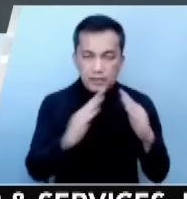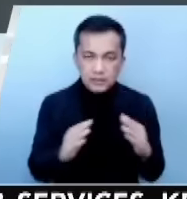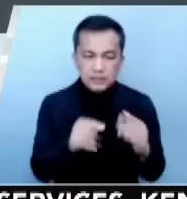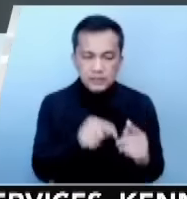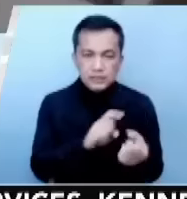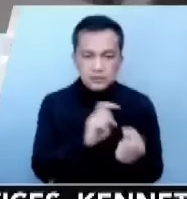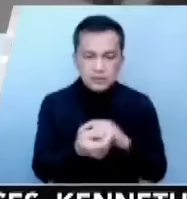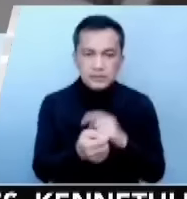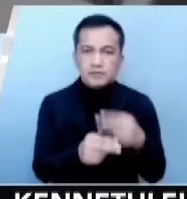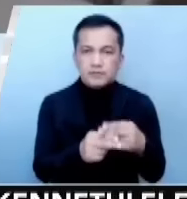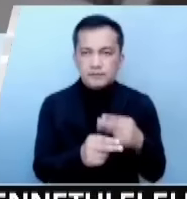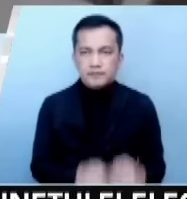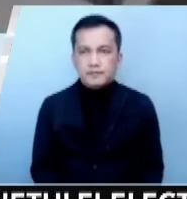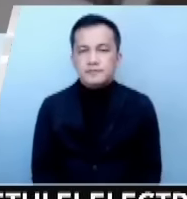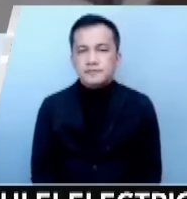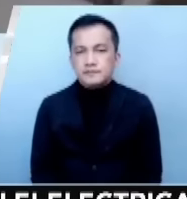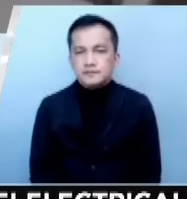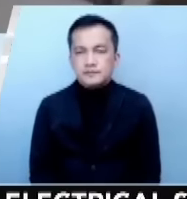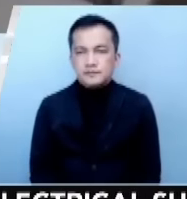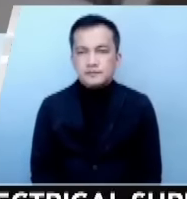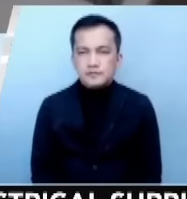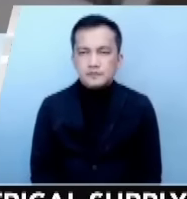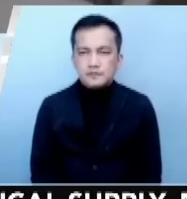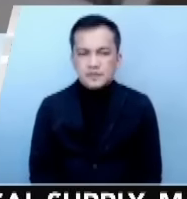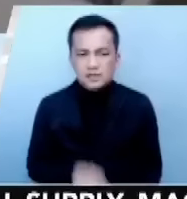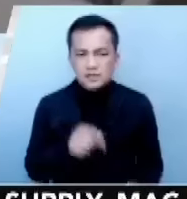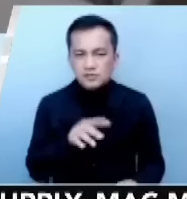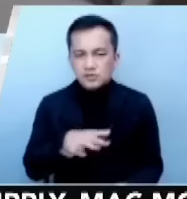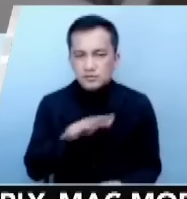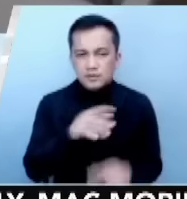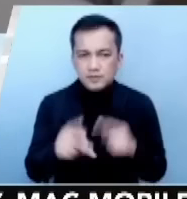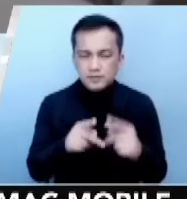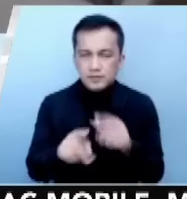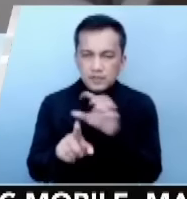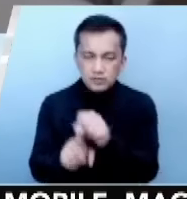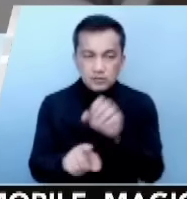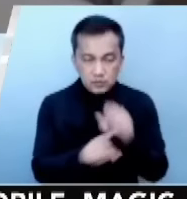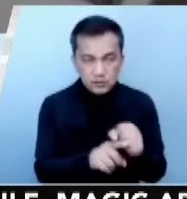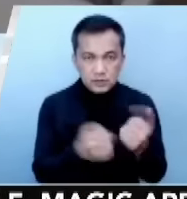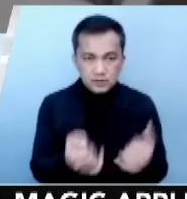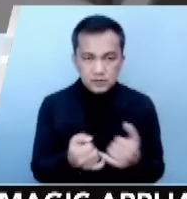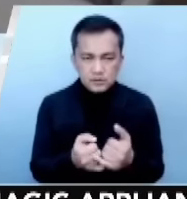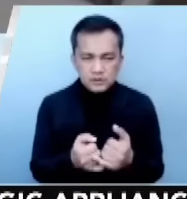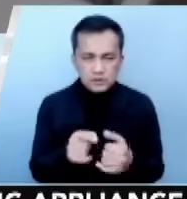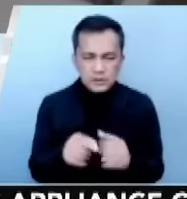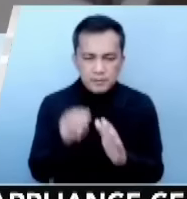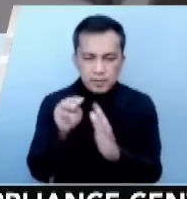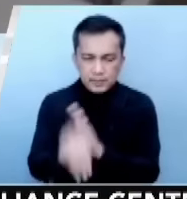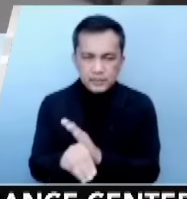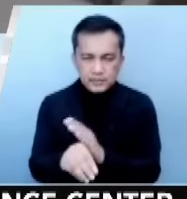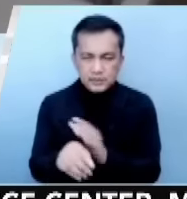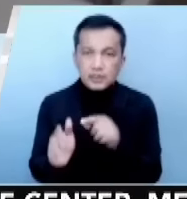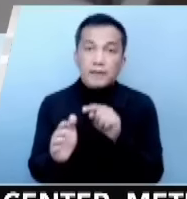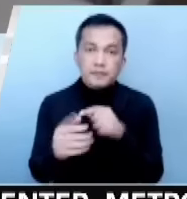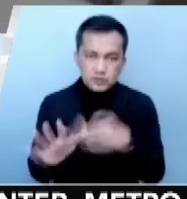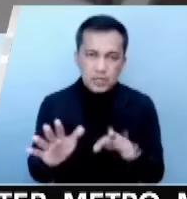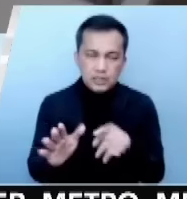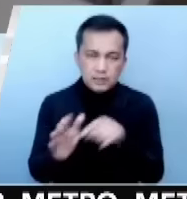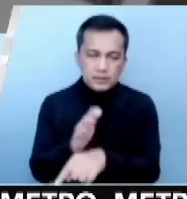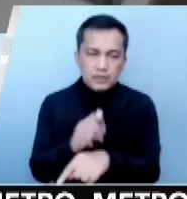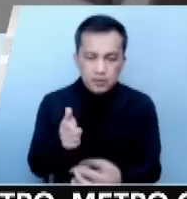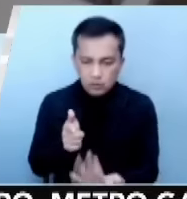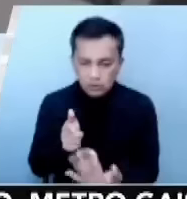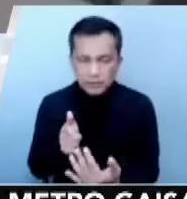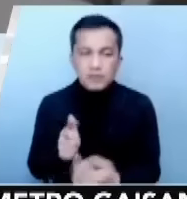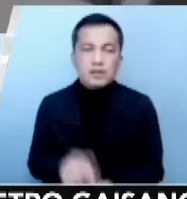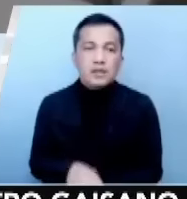pangalan. Itong mga kataong ito na pinaghuli natin ngayon, mga murder cases, itong mga nakapatay, mga hold upper, kung ito po ay